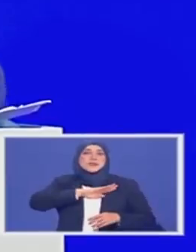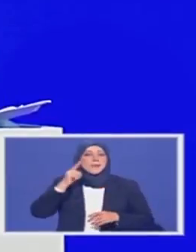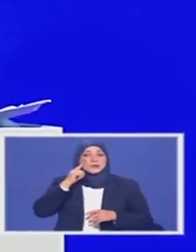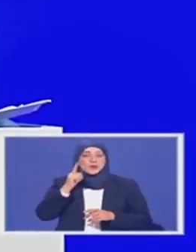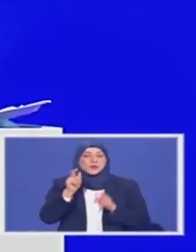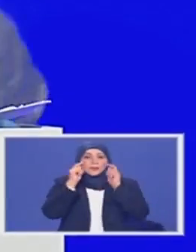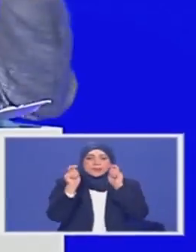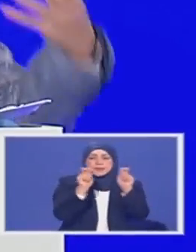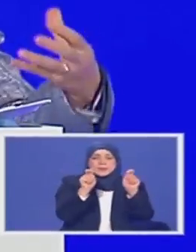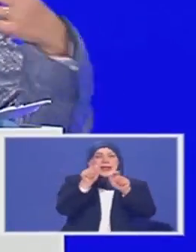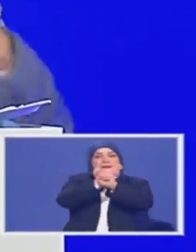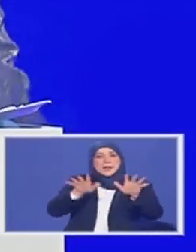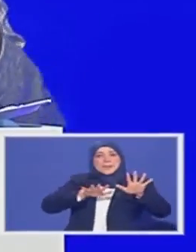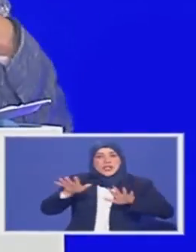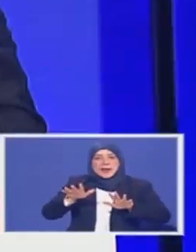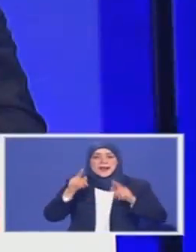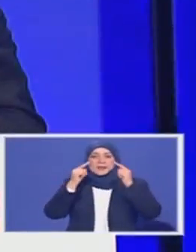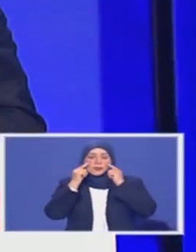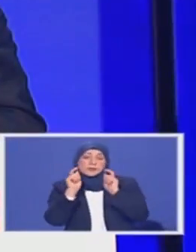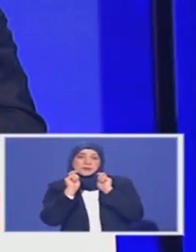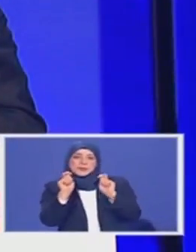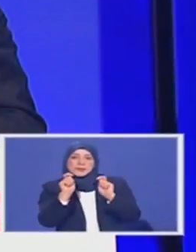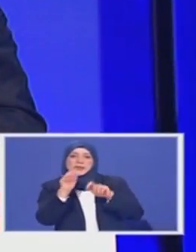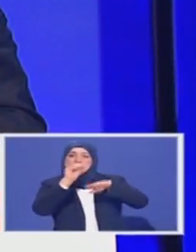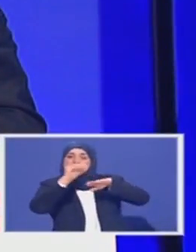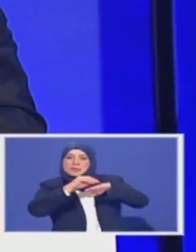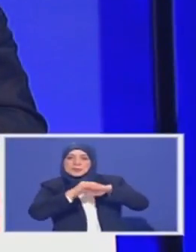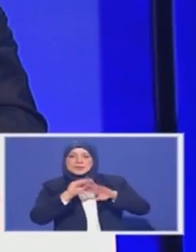احترام الإجراءات، على تكوين، على معناها